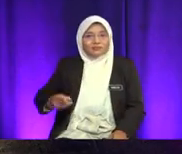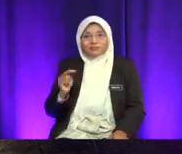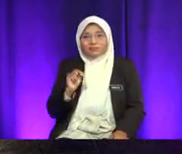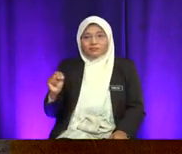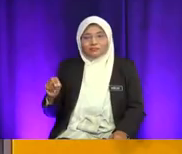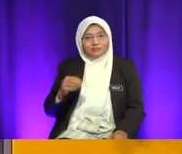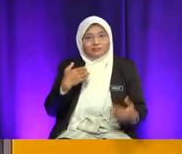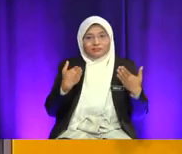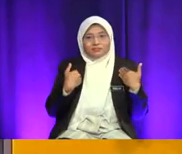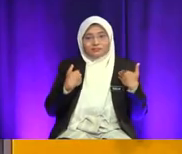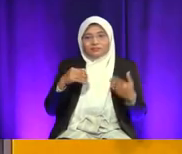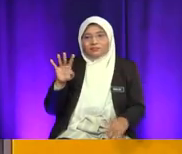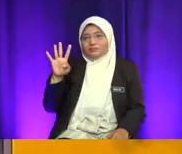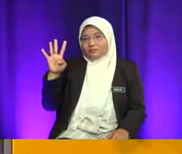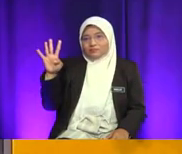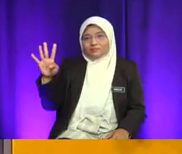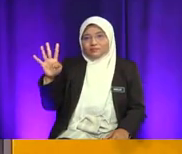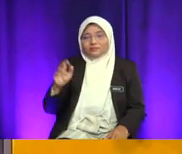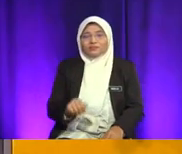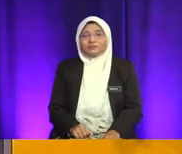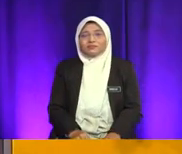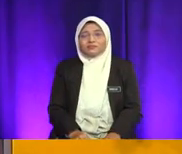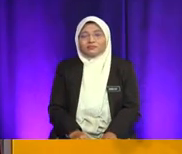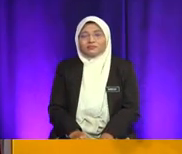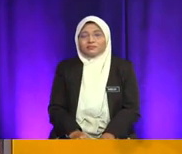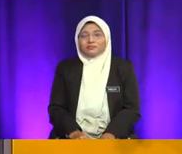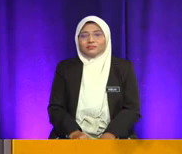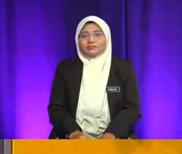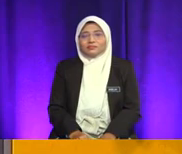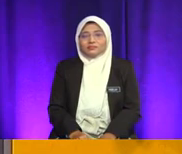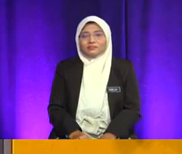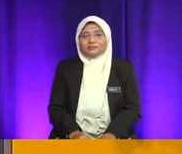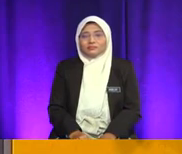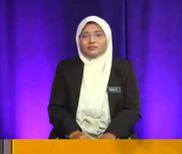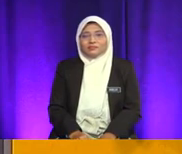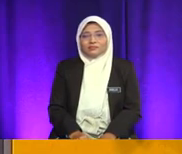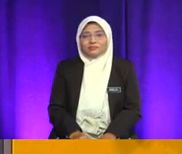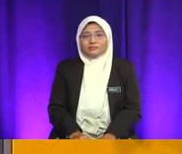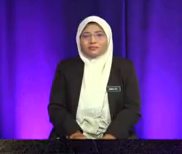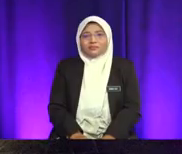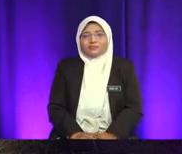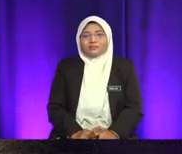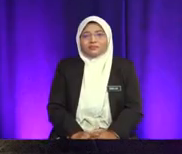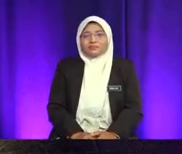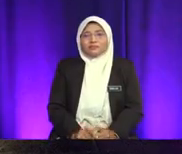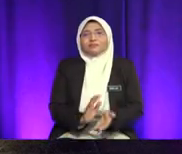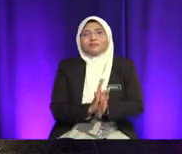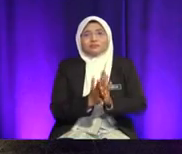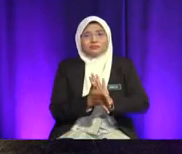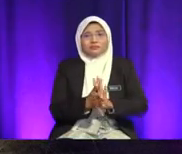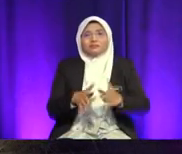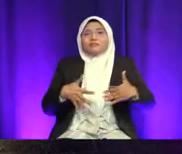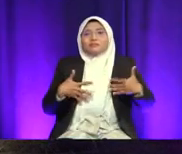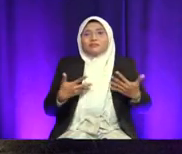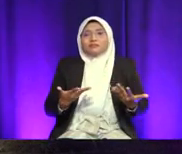yang perlu murid-murid pahami dan murid-murid boleh Terangkan oke baiklah Bagaimana cara untuk mereka